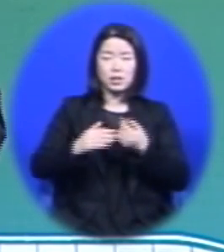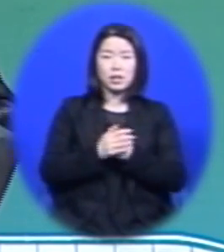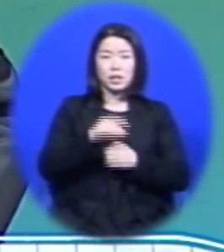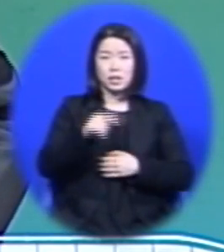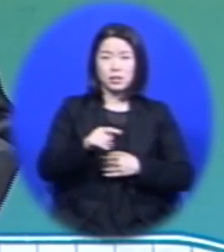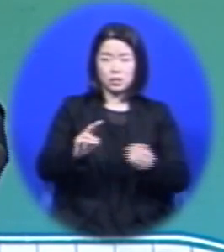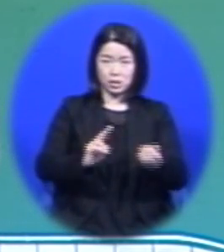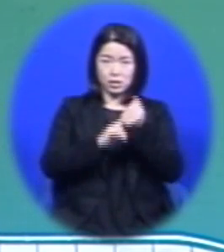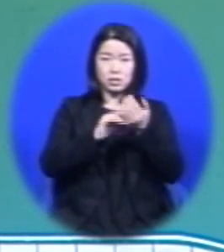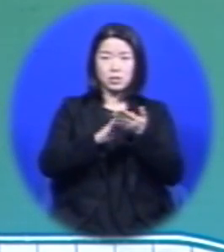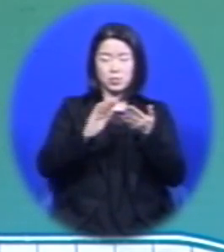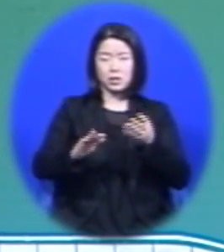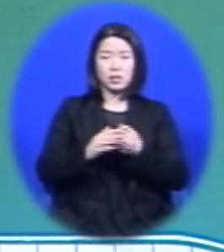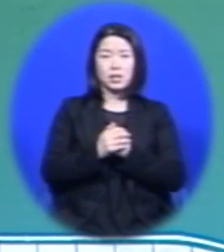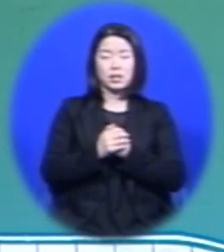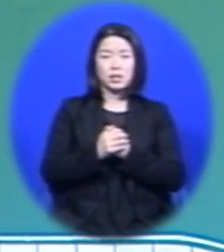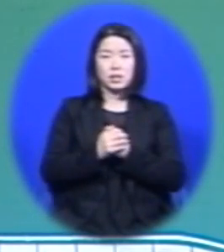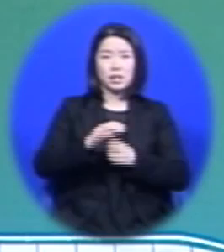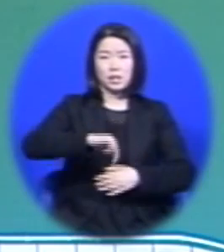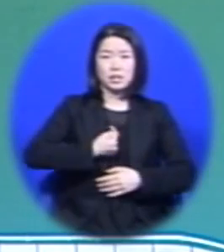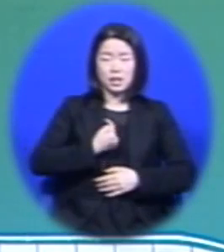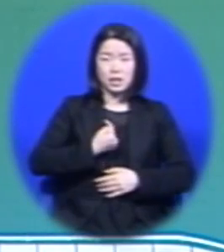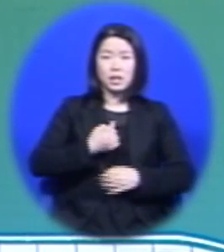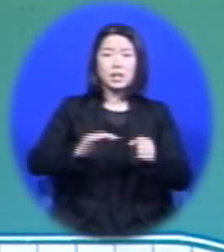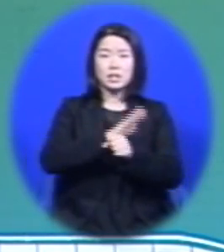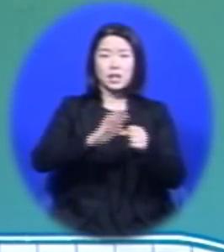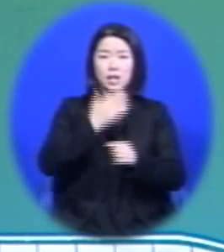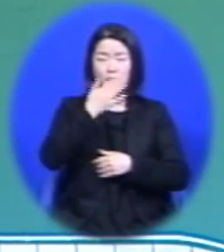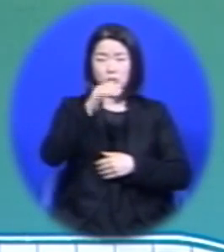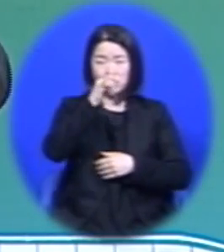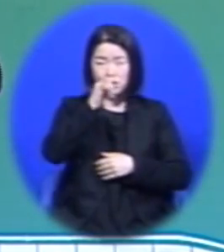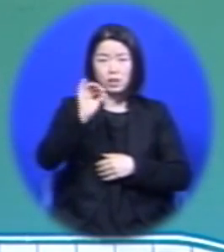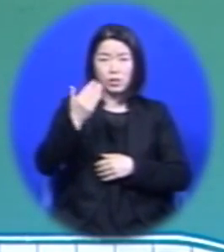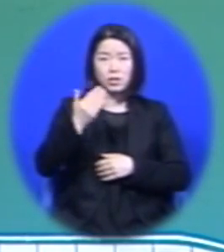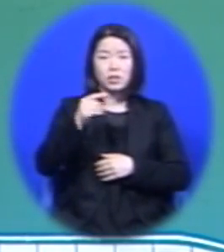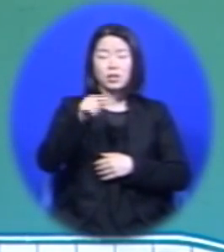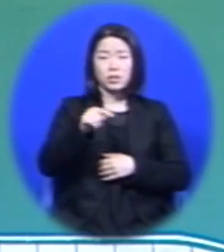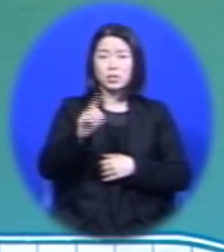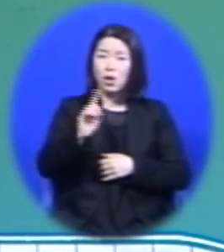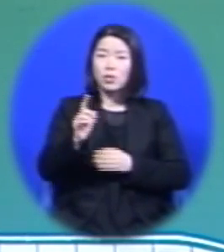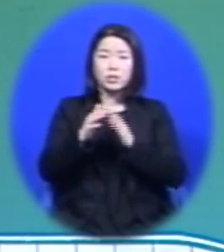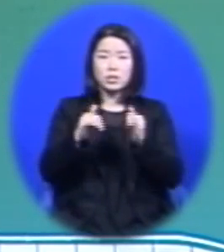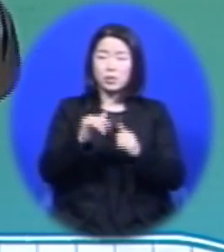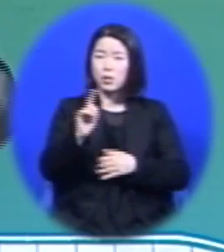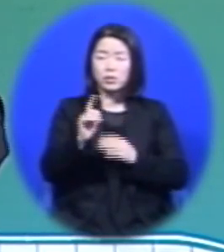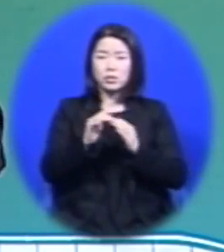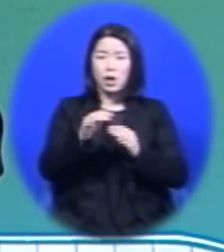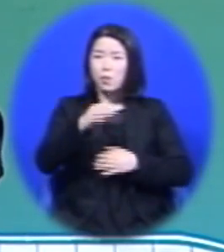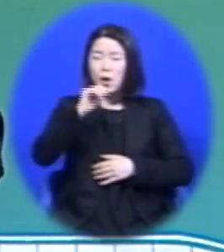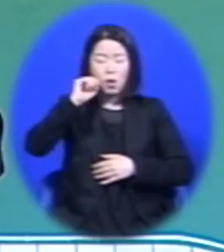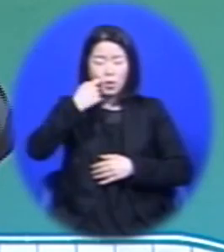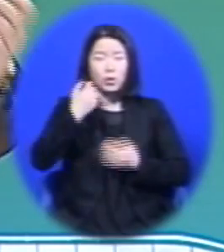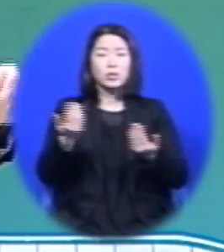이건 기적입니다. 자기가 자기를 사랑할 수 있게 되는 일은 어떤 사람에게는 거의 불가능한 일과도